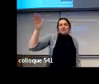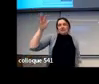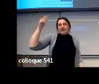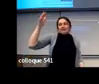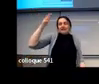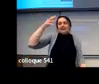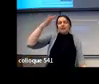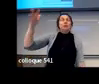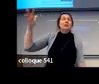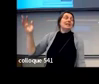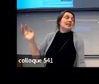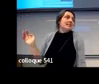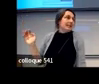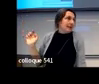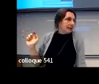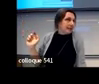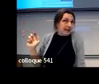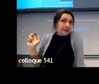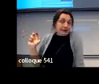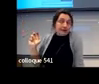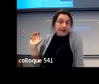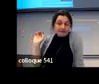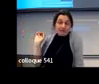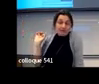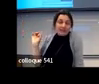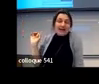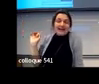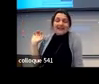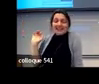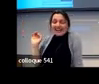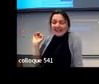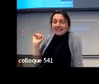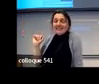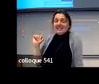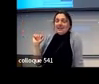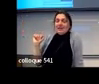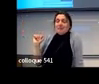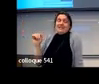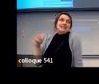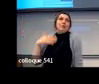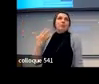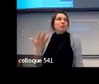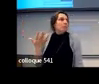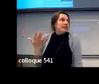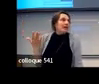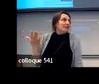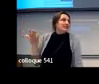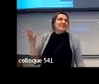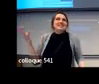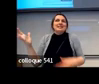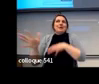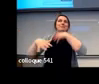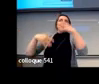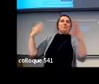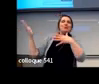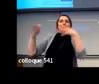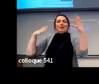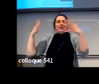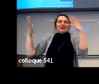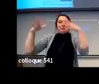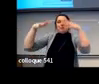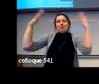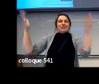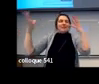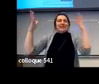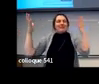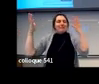Canadienne, la communauté canadienne RDR, non, GDR, GL, mais tu sais, c'est pas eux l'auteur, tu sais, c'est comme un peu